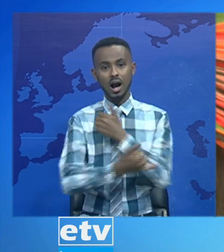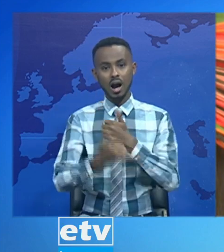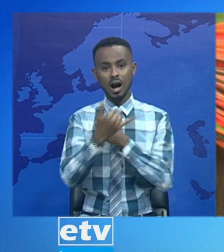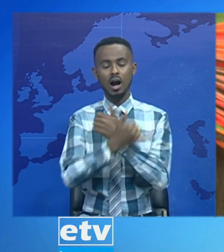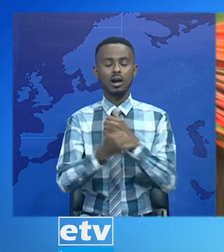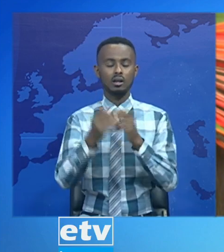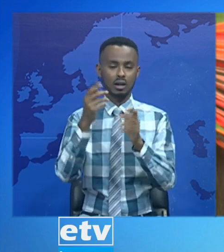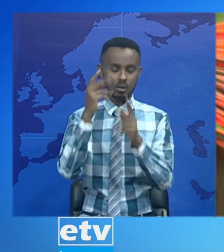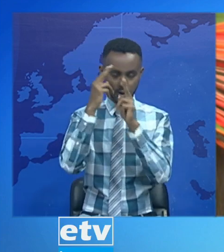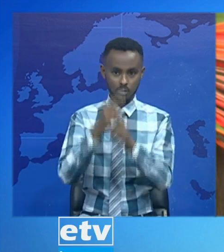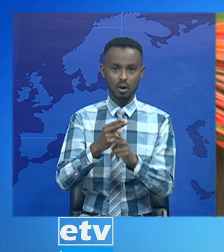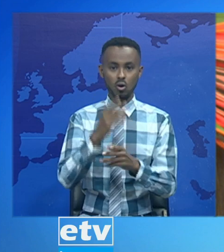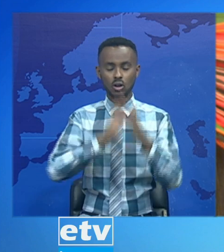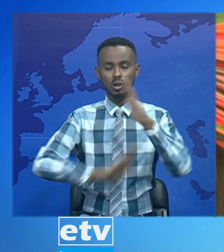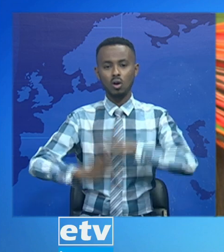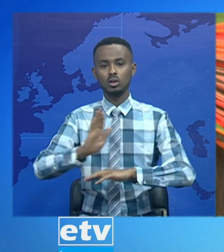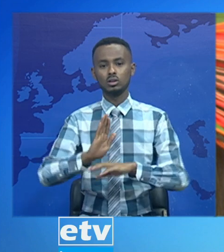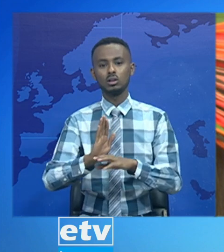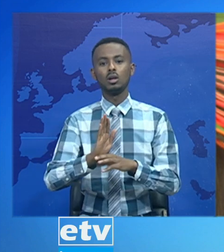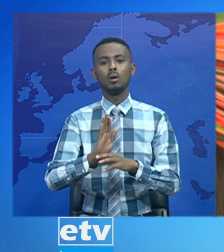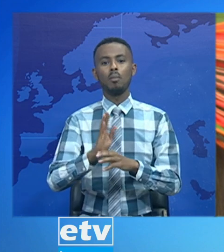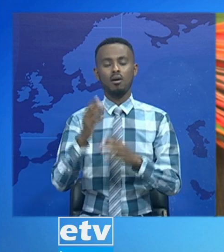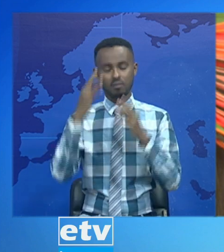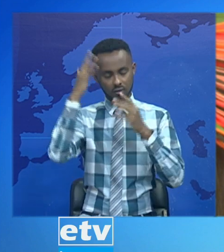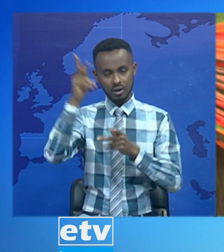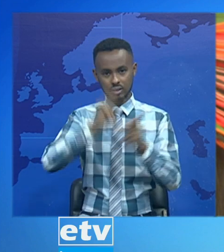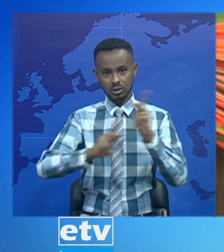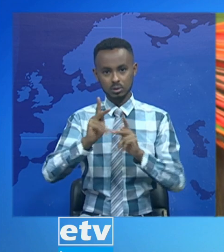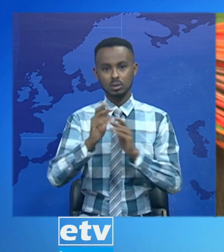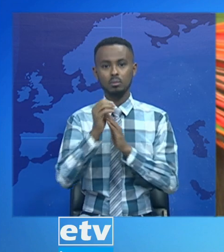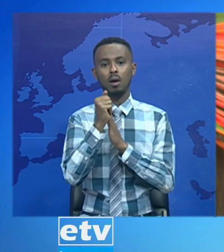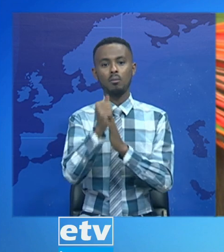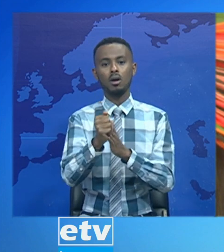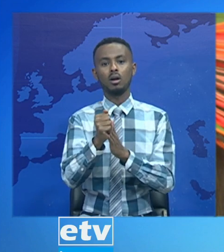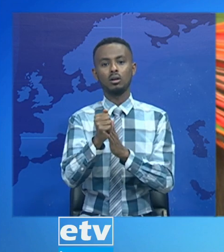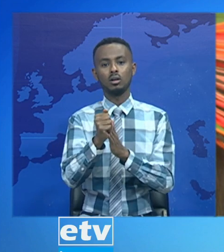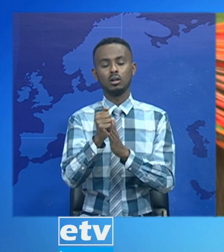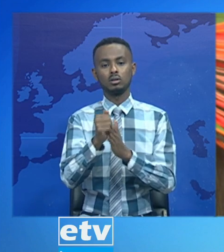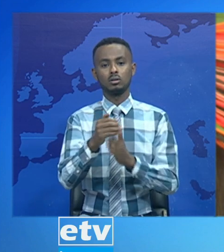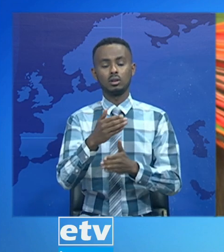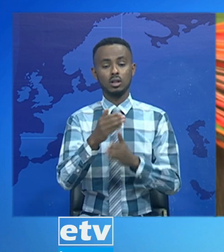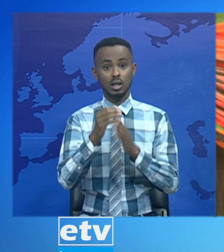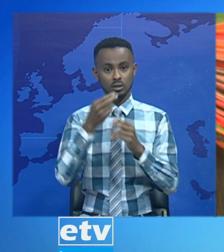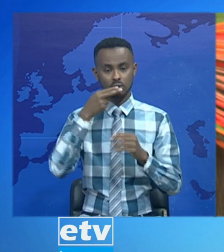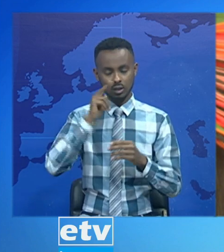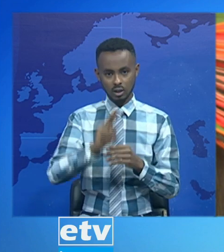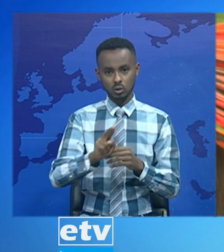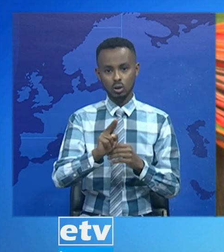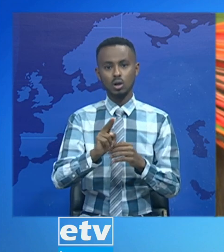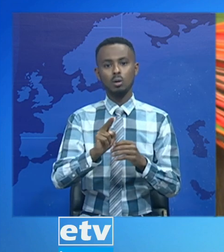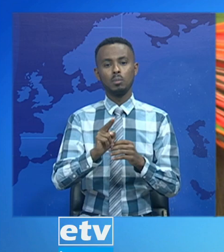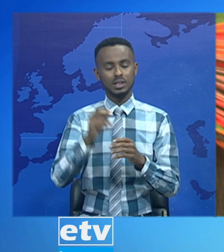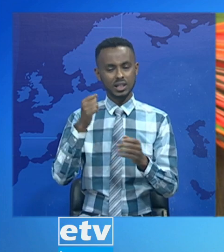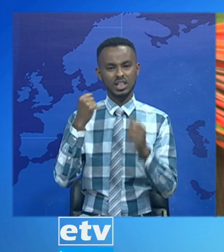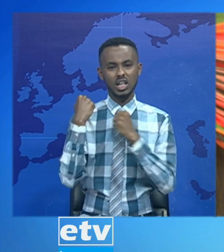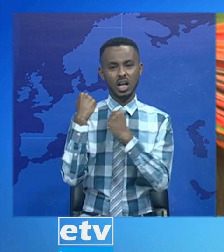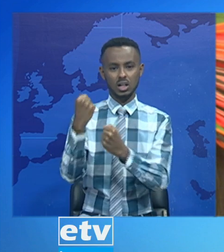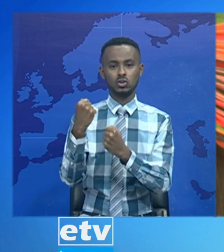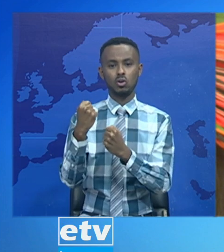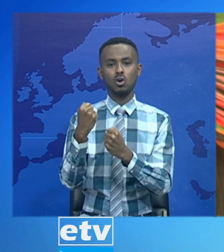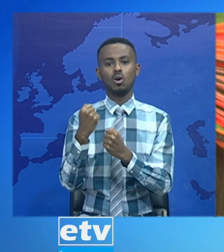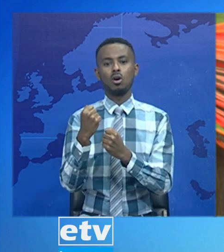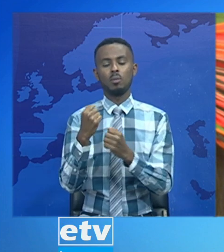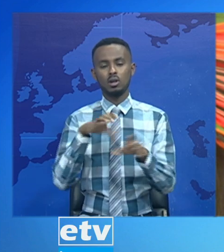ባለውለታዎች በአፋር ህዝብ ስም በአመራር ተግባራቸው በጀግንነታቸው